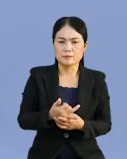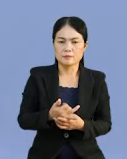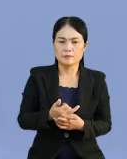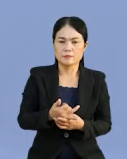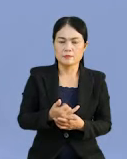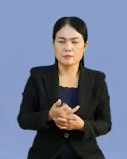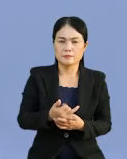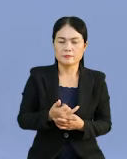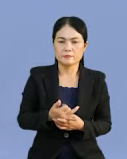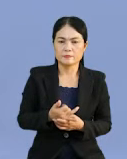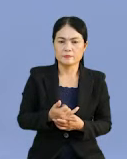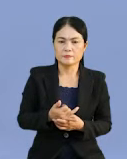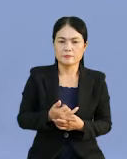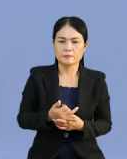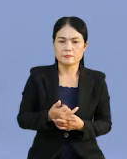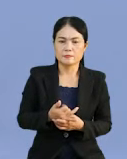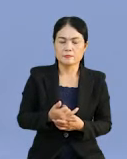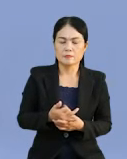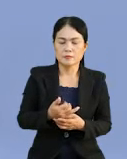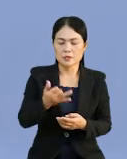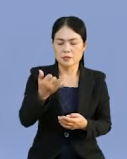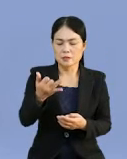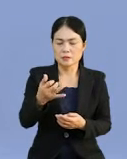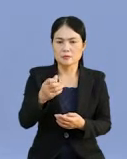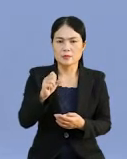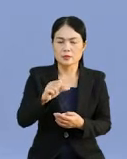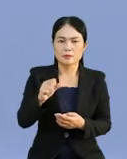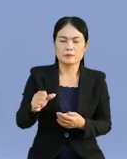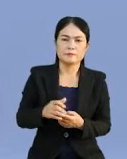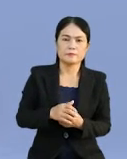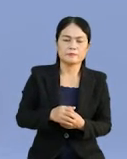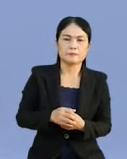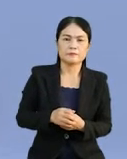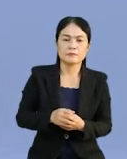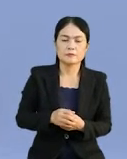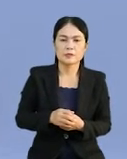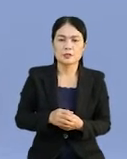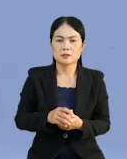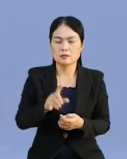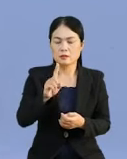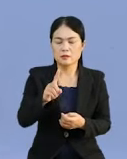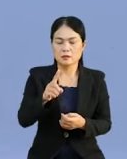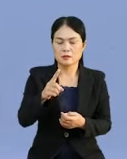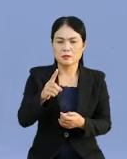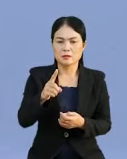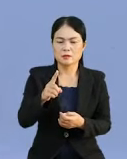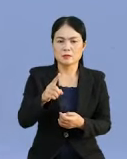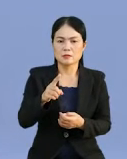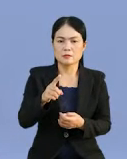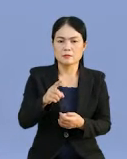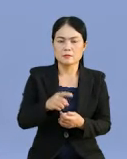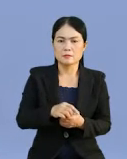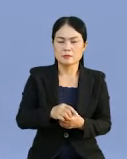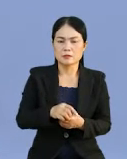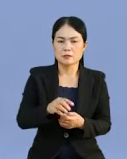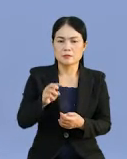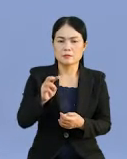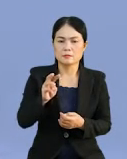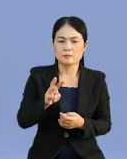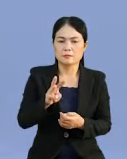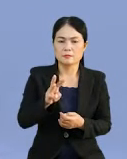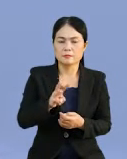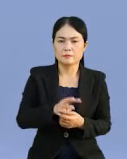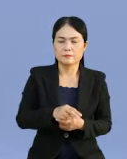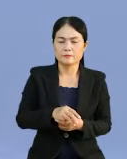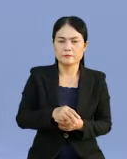ấy pi mơn này con á. Chúng ta đang phẩm bầy mớn, sau đó ôn sự lập. Chúng ta đây mà bốn. Bì bốn về thời chiếc bầy bốn.